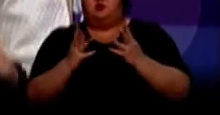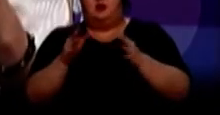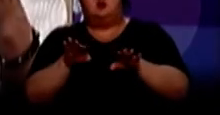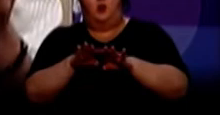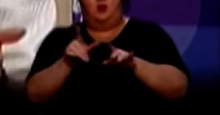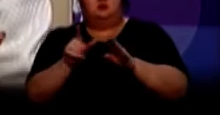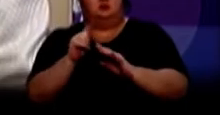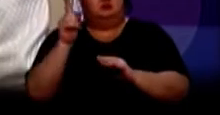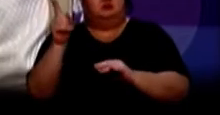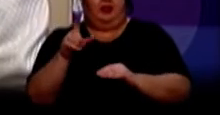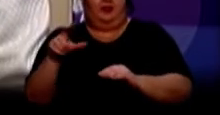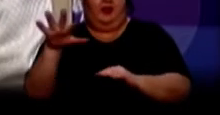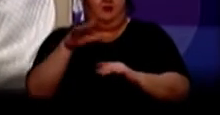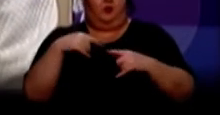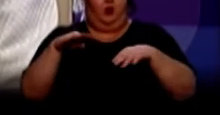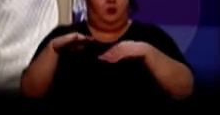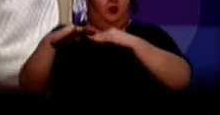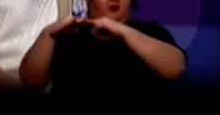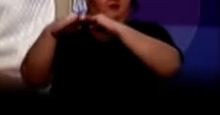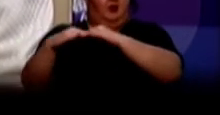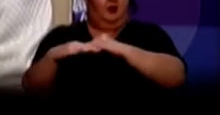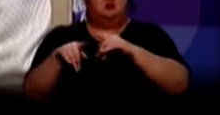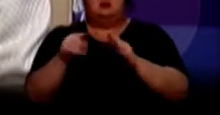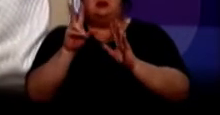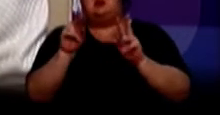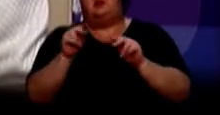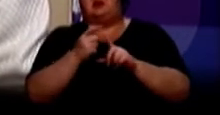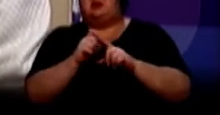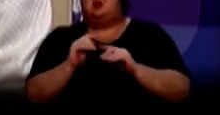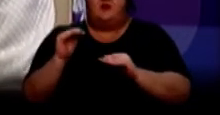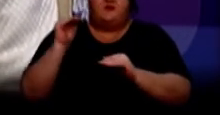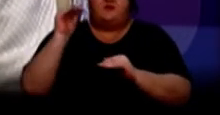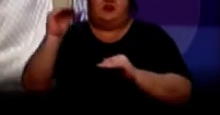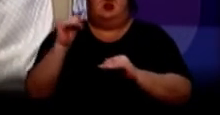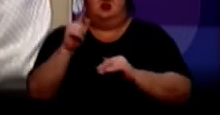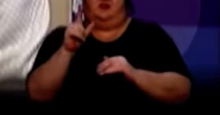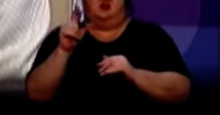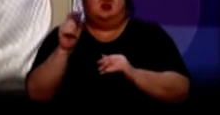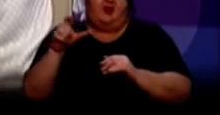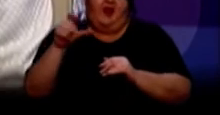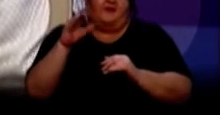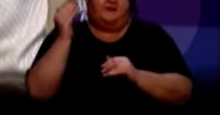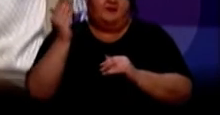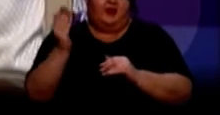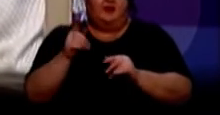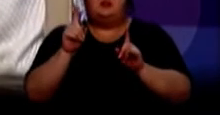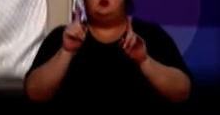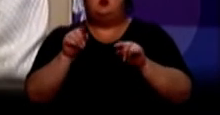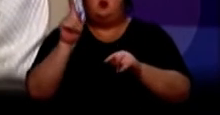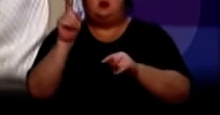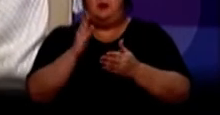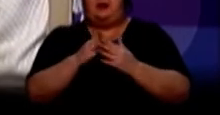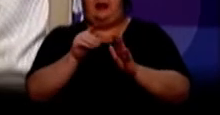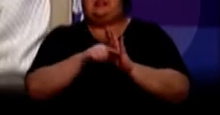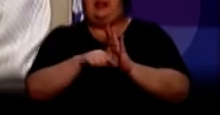з Європою, на яку ми рівняємося, то ці цифри значно вищі і вони ще й в євро, тому там є